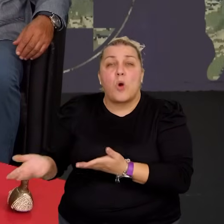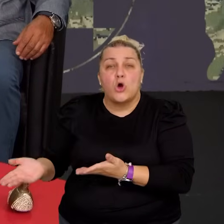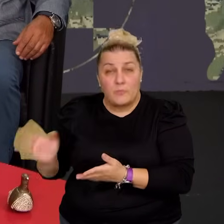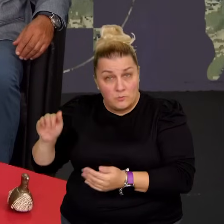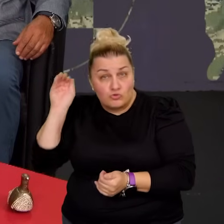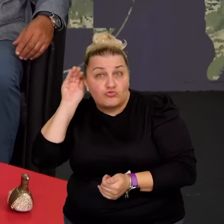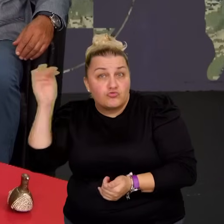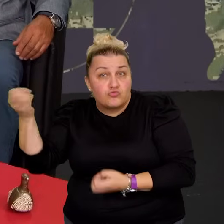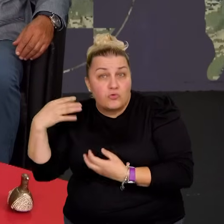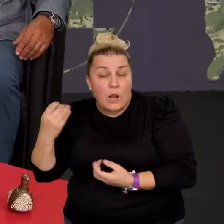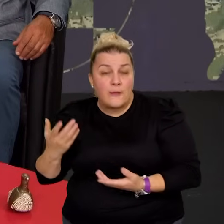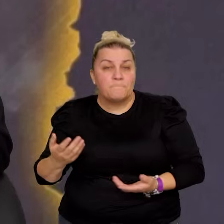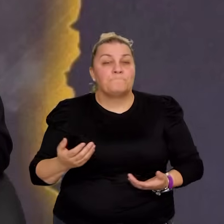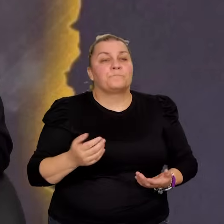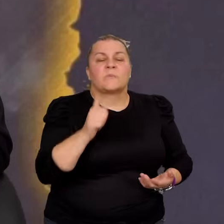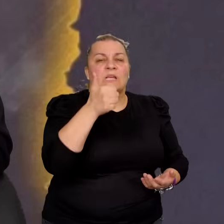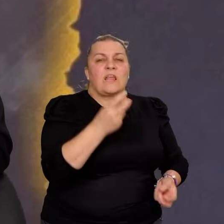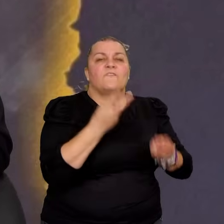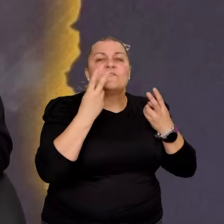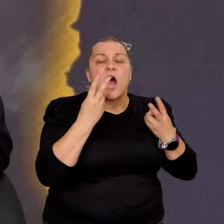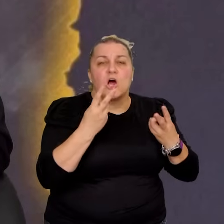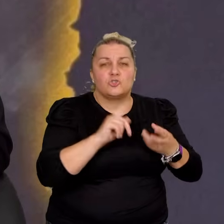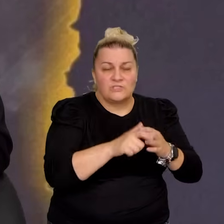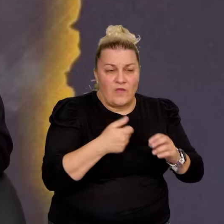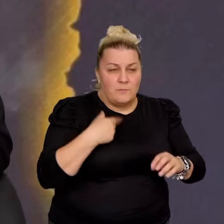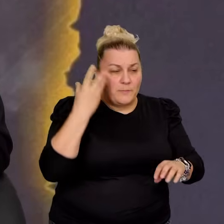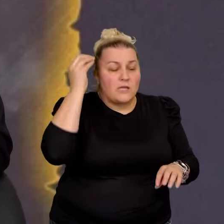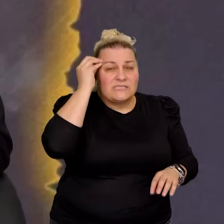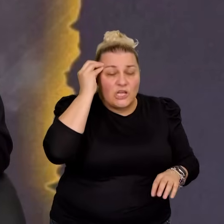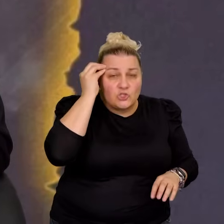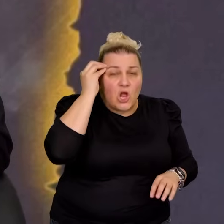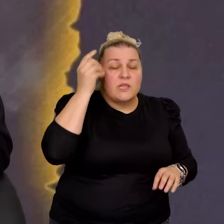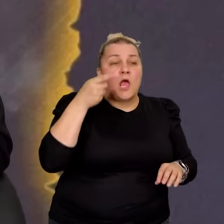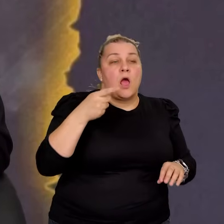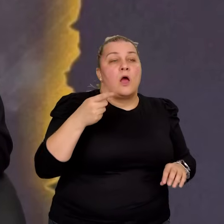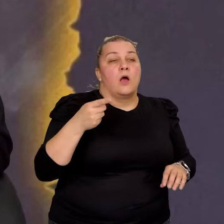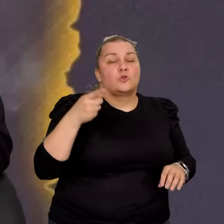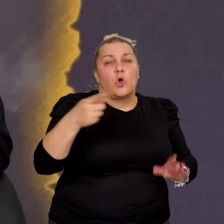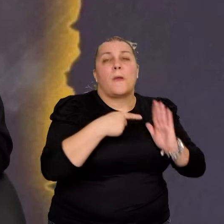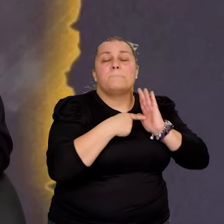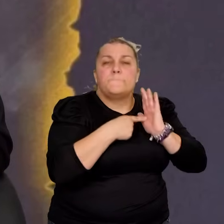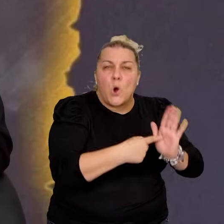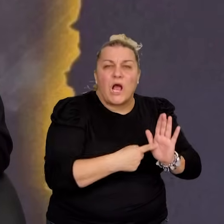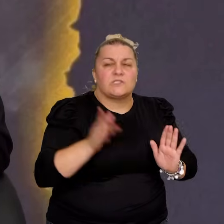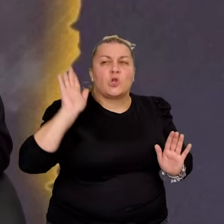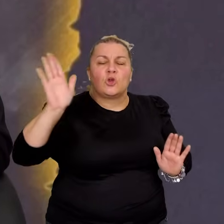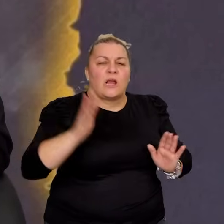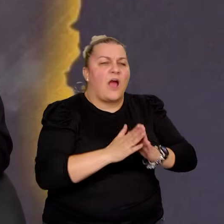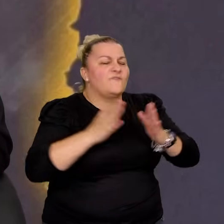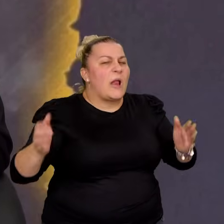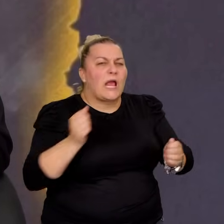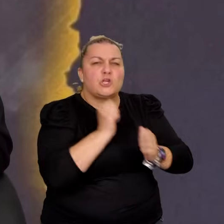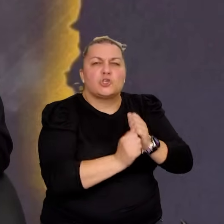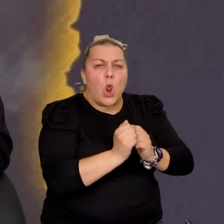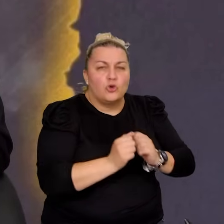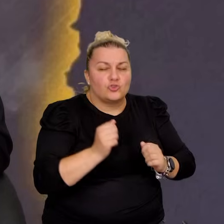jedna od bitnih stvari koja je meni ostala u sjećanju, gdje pokazuje svu njihovu